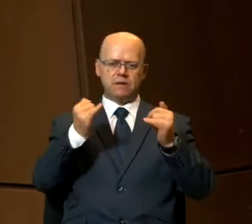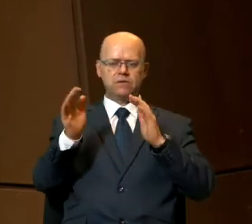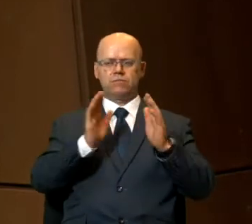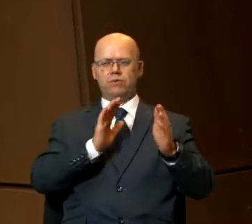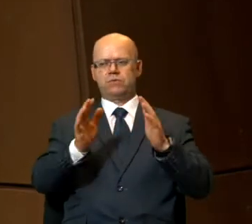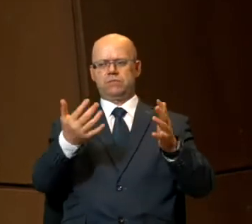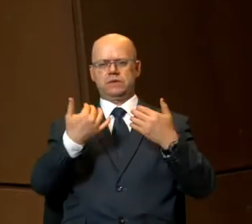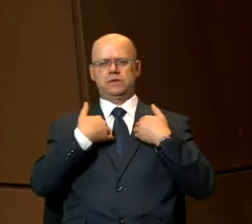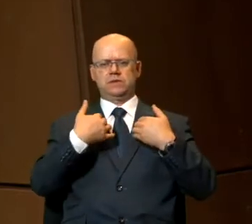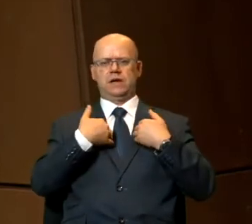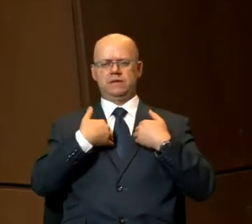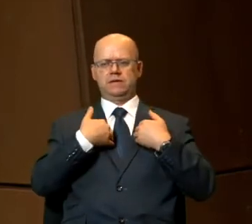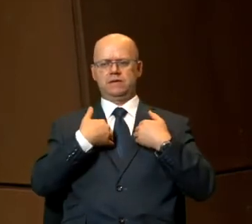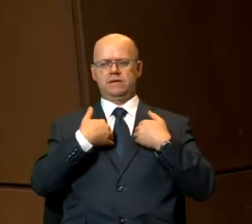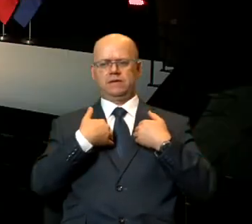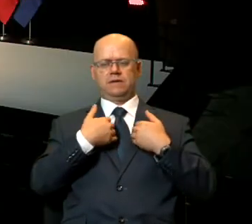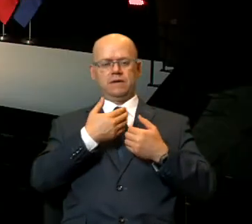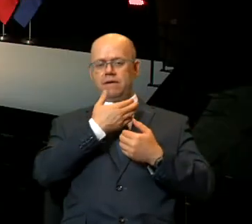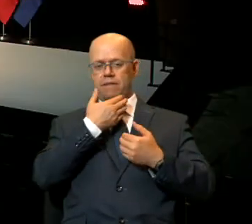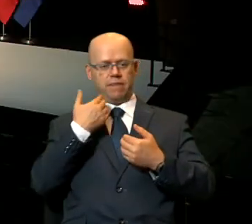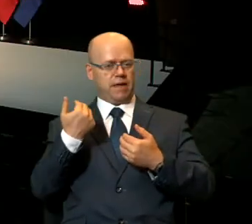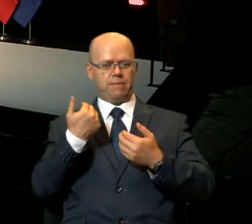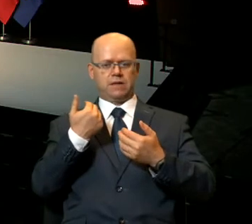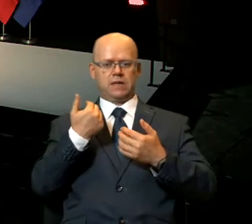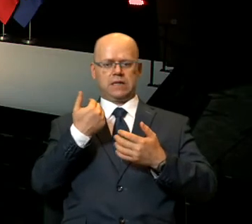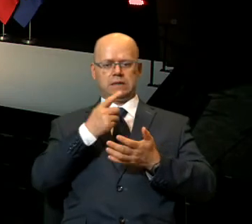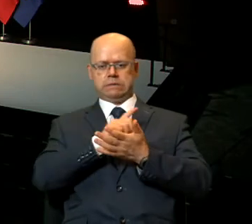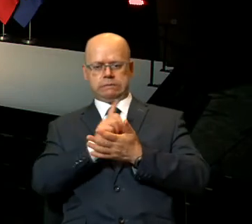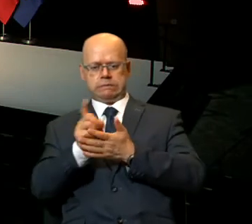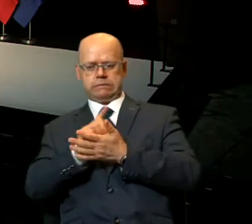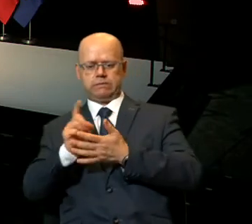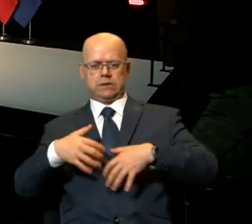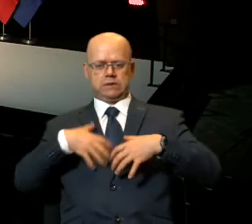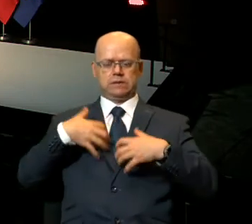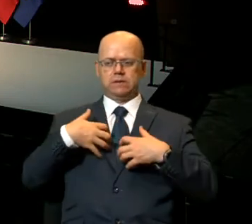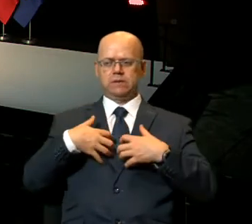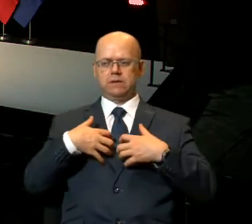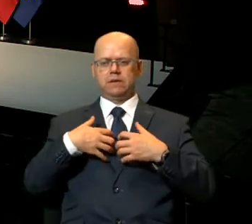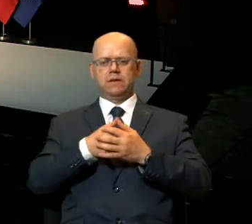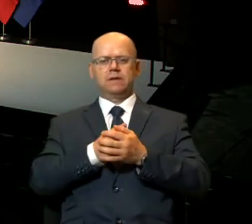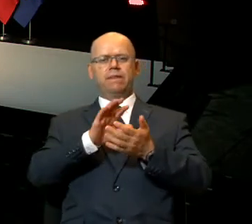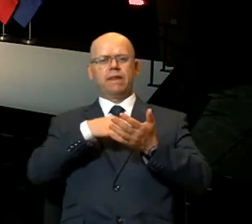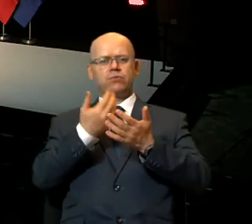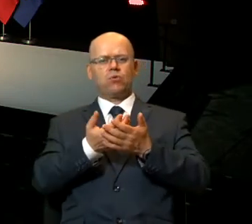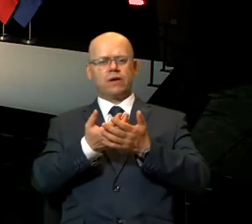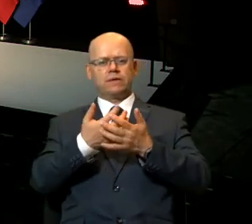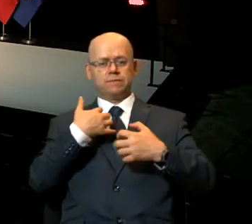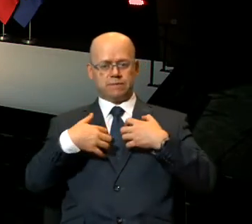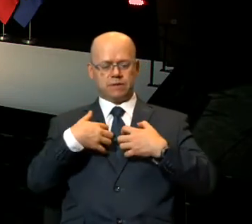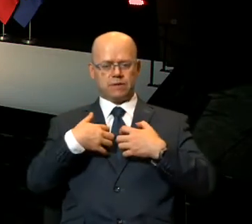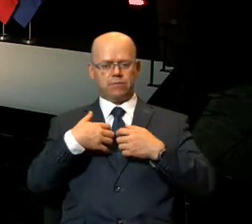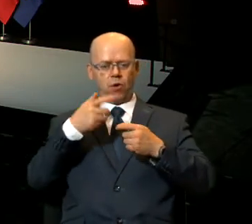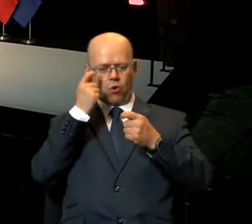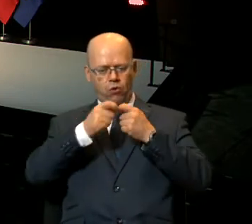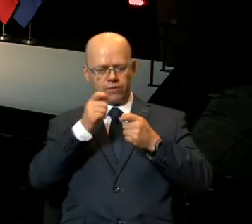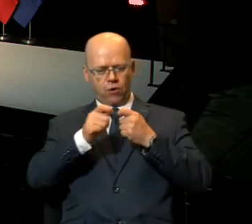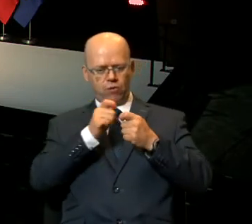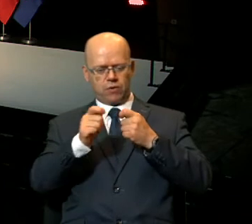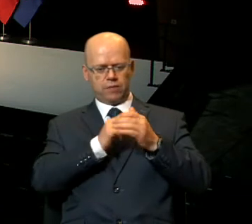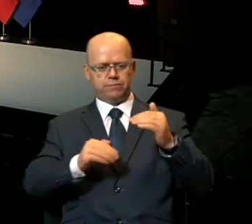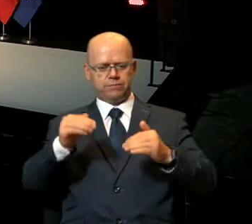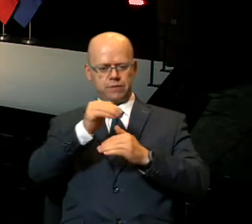który jest trybem nie agresji, a rezonansu. O ile w trybie agresji chodzi o kontrolę i dominację